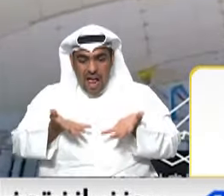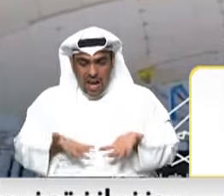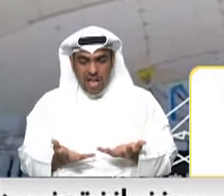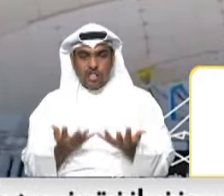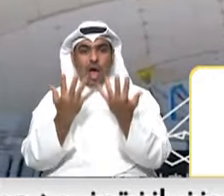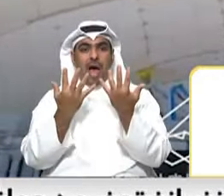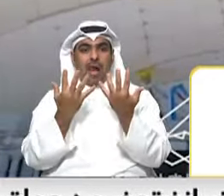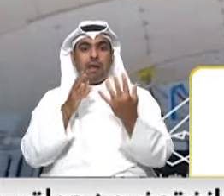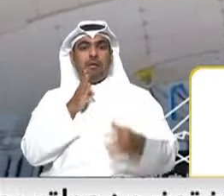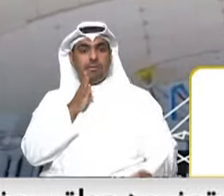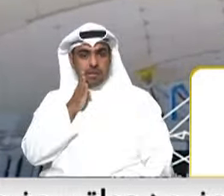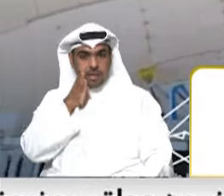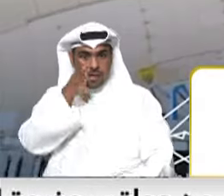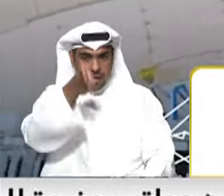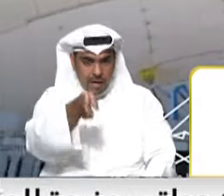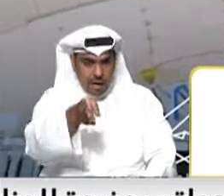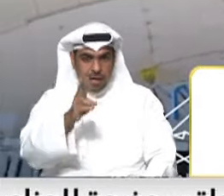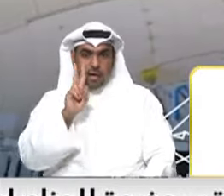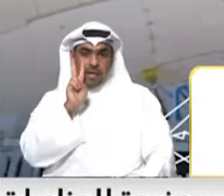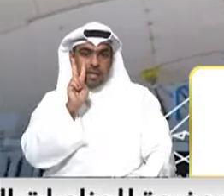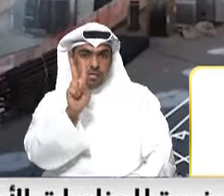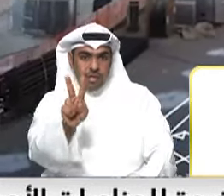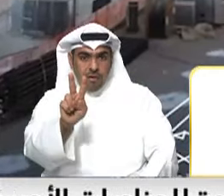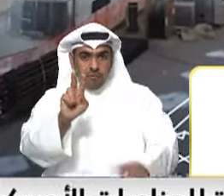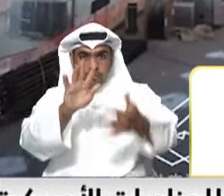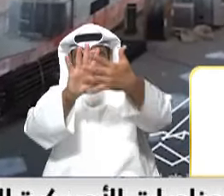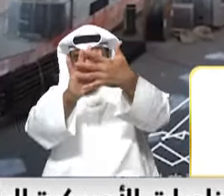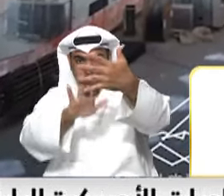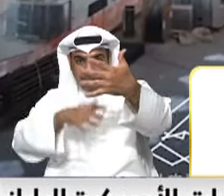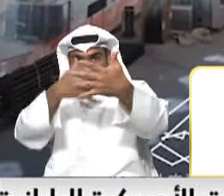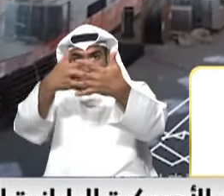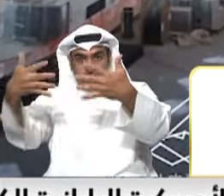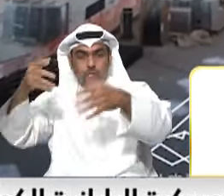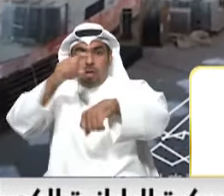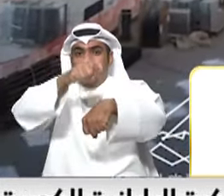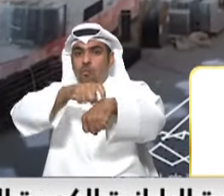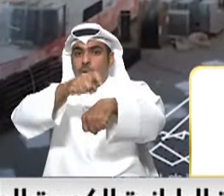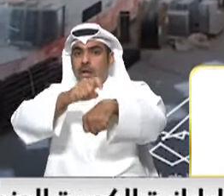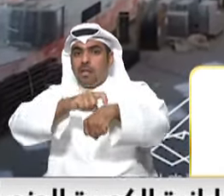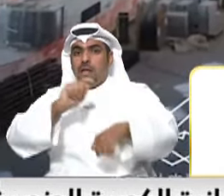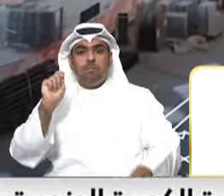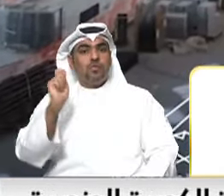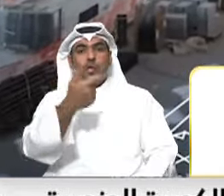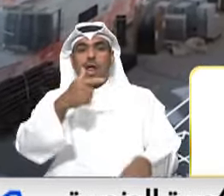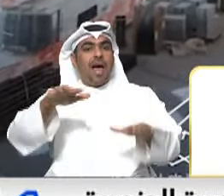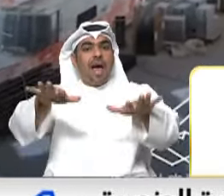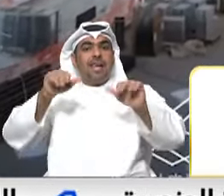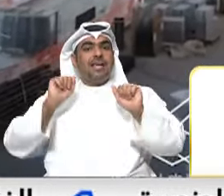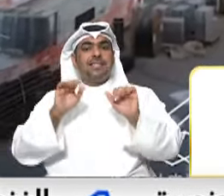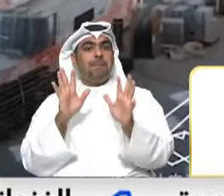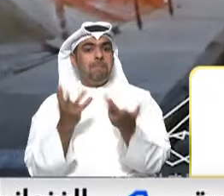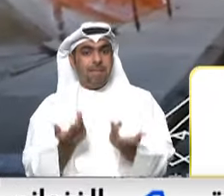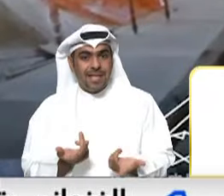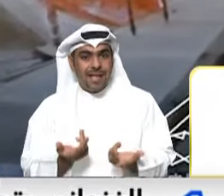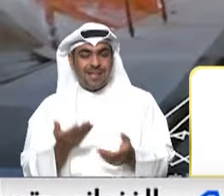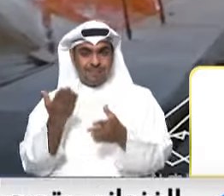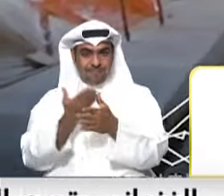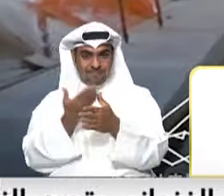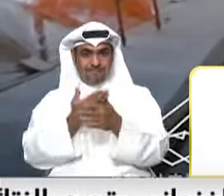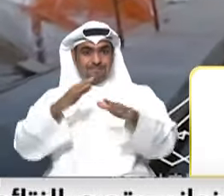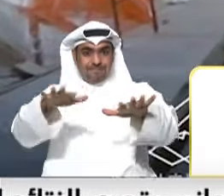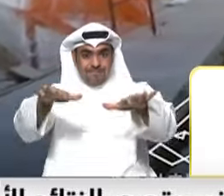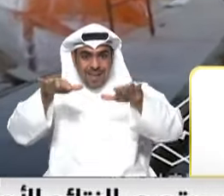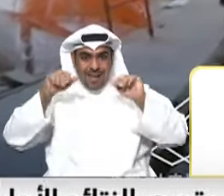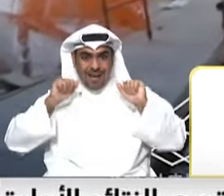البلاد والطريق إلى تطوير أنظمة النقل الجوي، إضافة إلى مشاريع إصلاح وصيانة الطرق